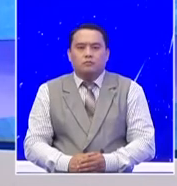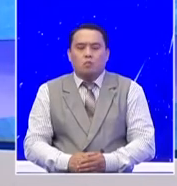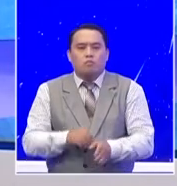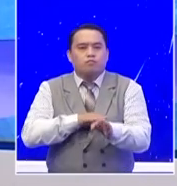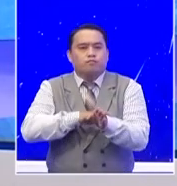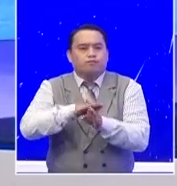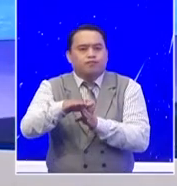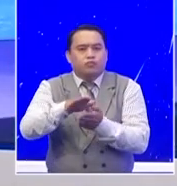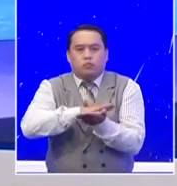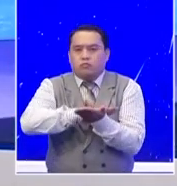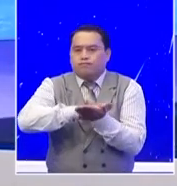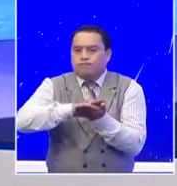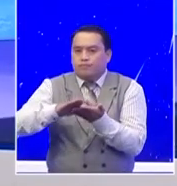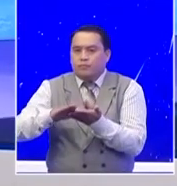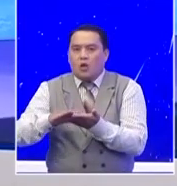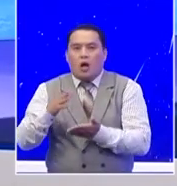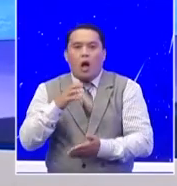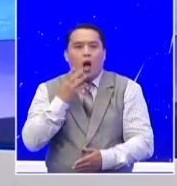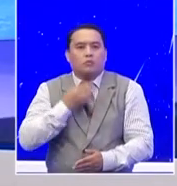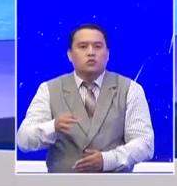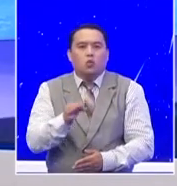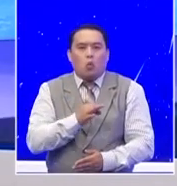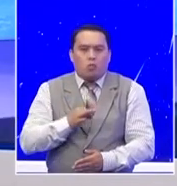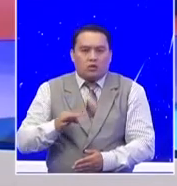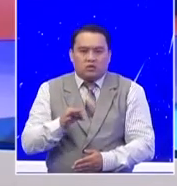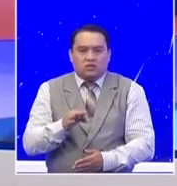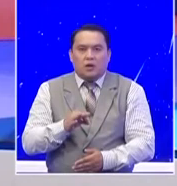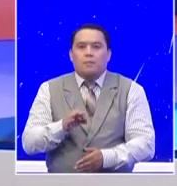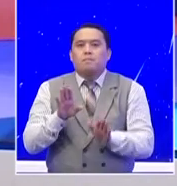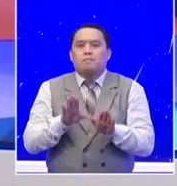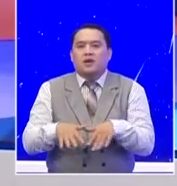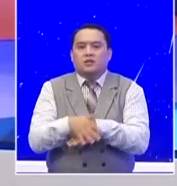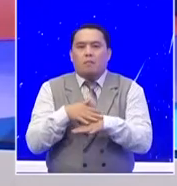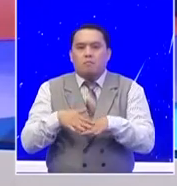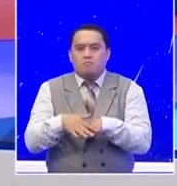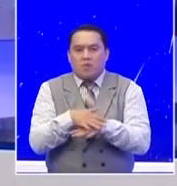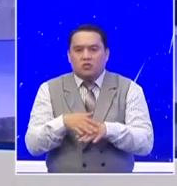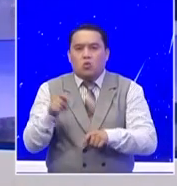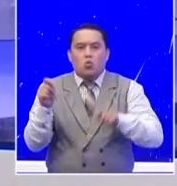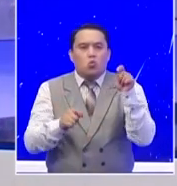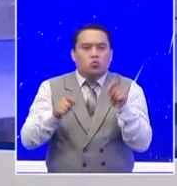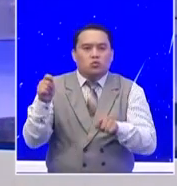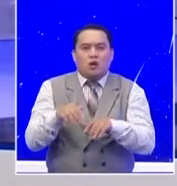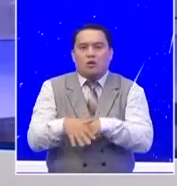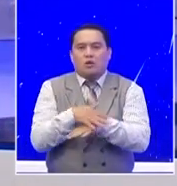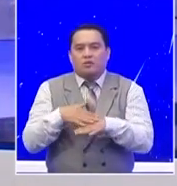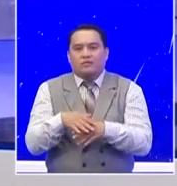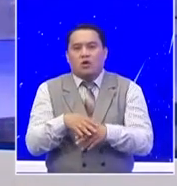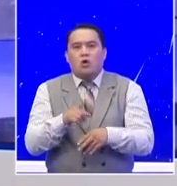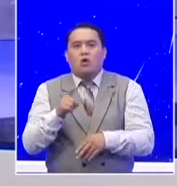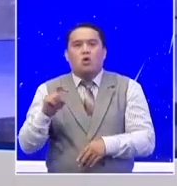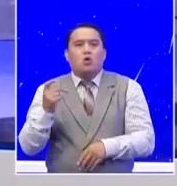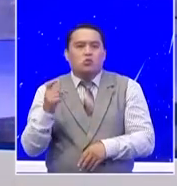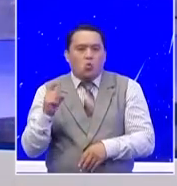Тотальная дезинфекция проходит во всех уголках Алматинской области. Обеззараживаются все места массового пребывания людей. Концентрированным